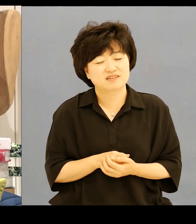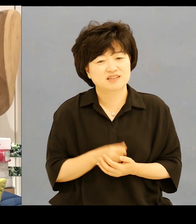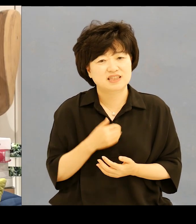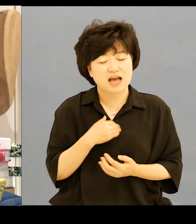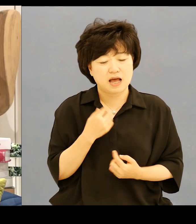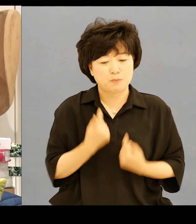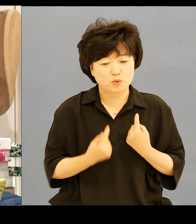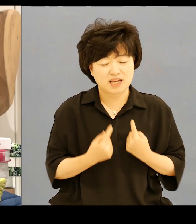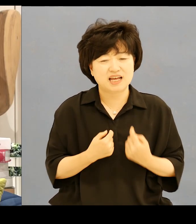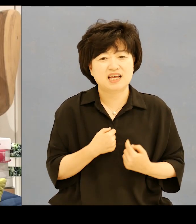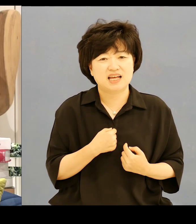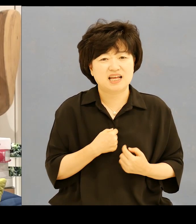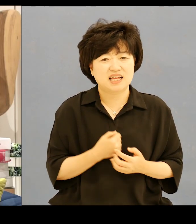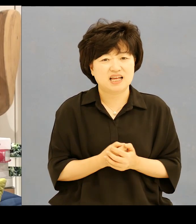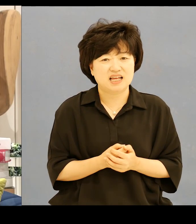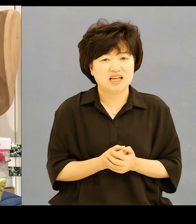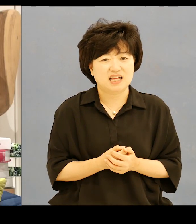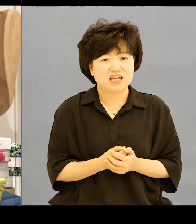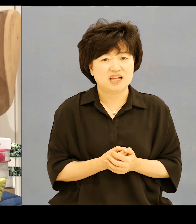먼저 저보다도